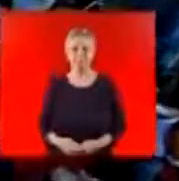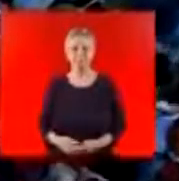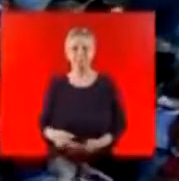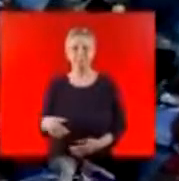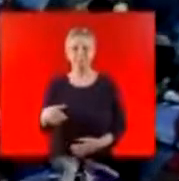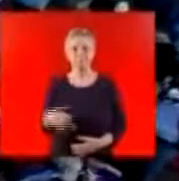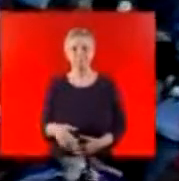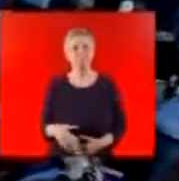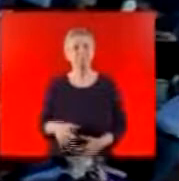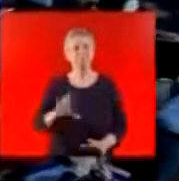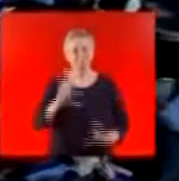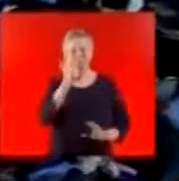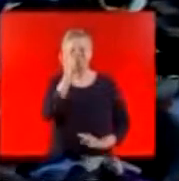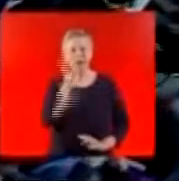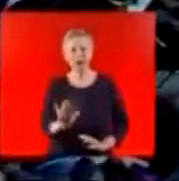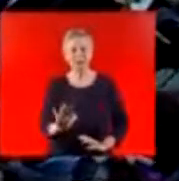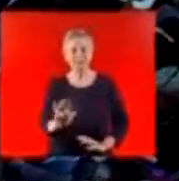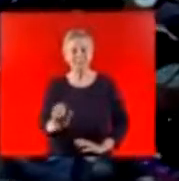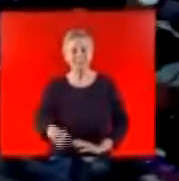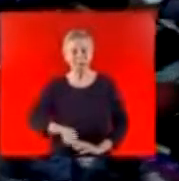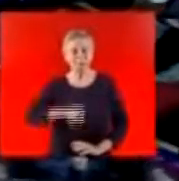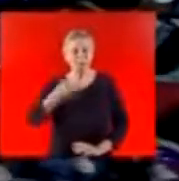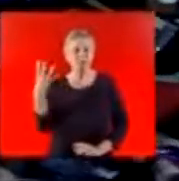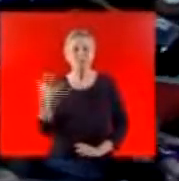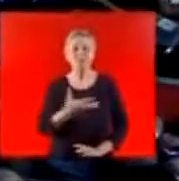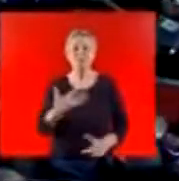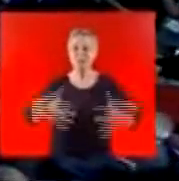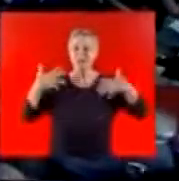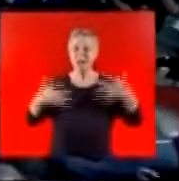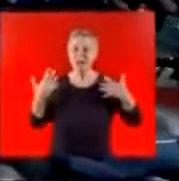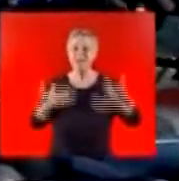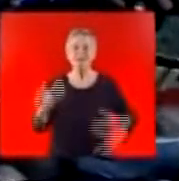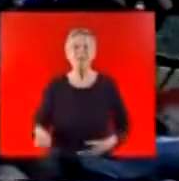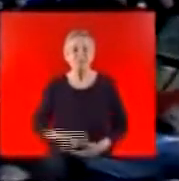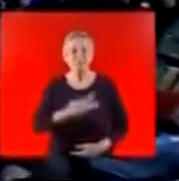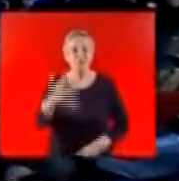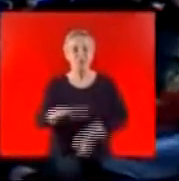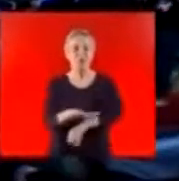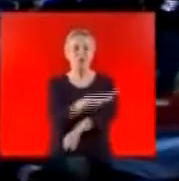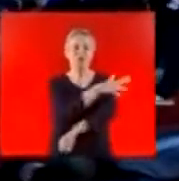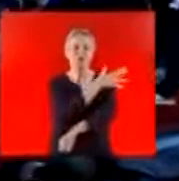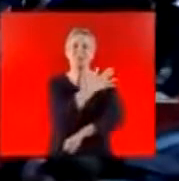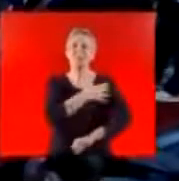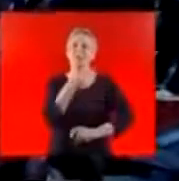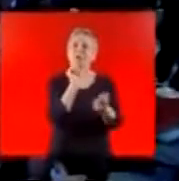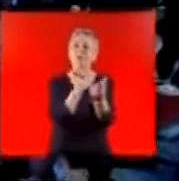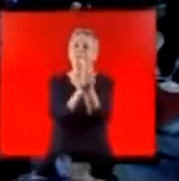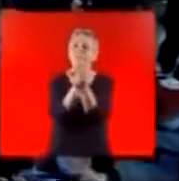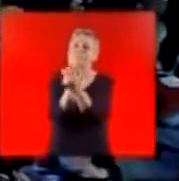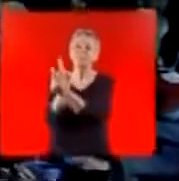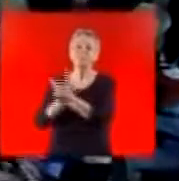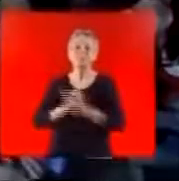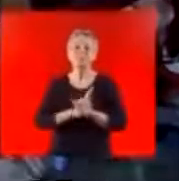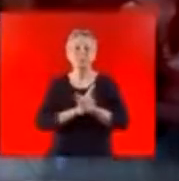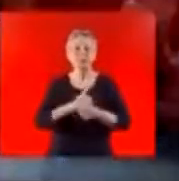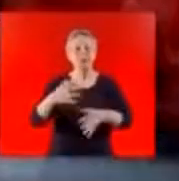Είναι μεγάλη η χαρά και η συγκίνηση που ανταμώνουμε ξανά, συντρόφισσες και σύντροφοι, αντιπρόσωποι των